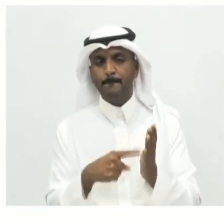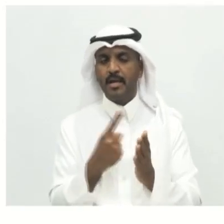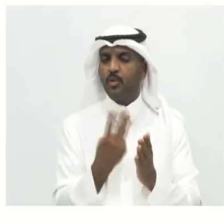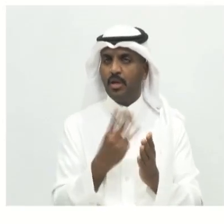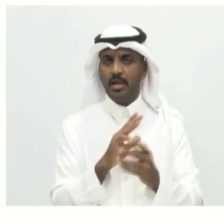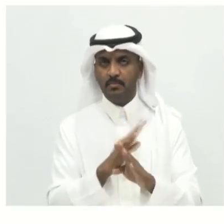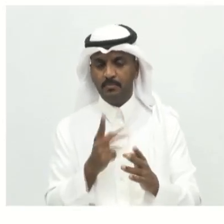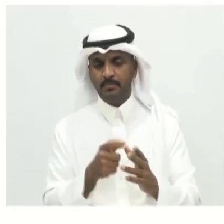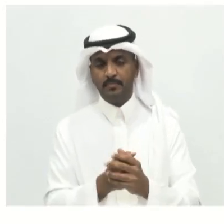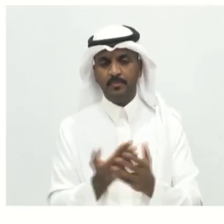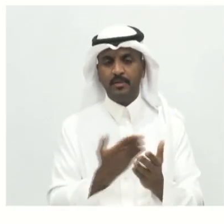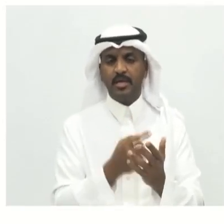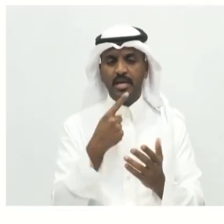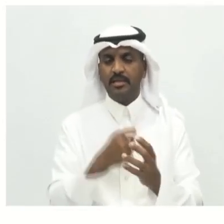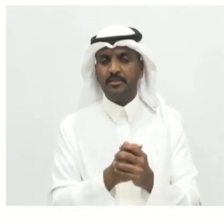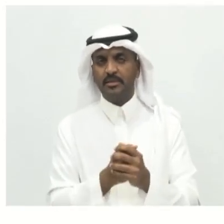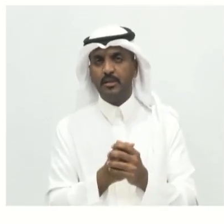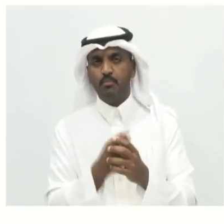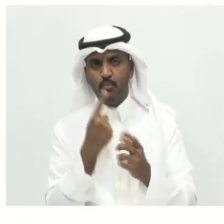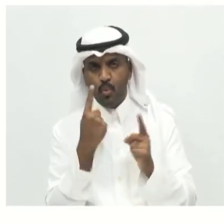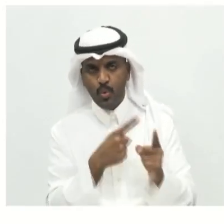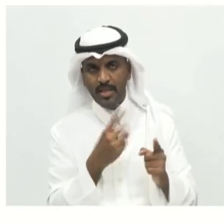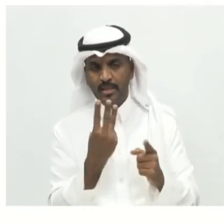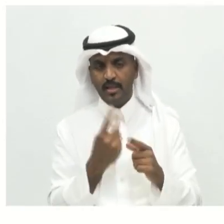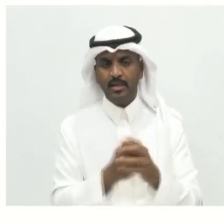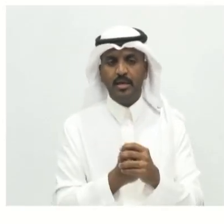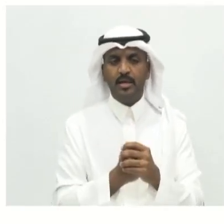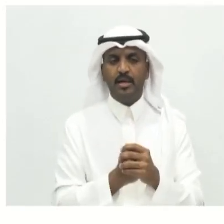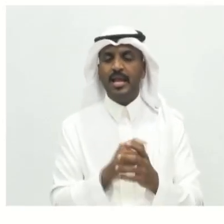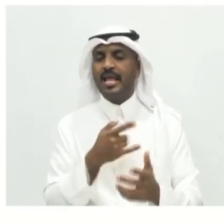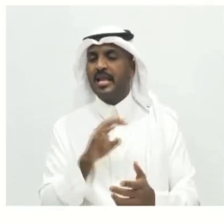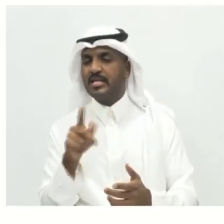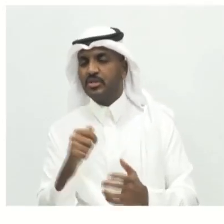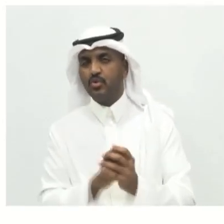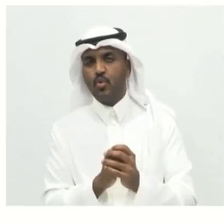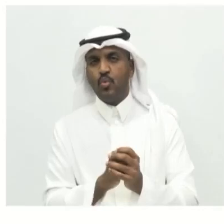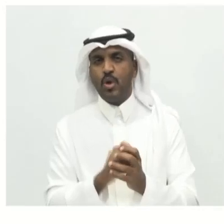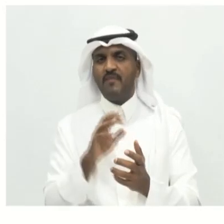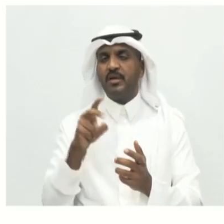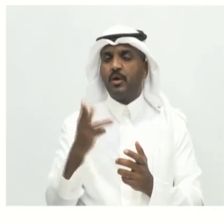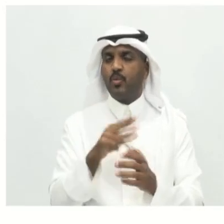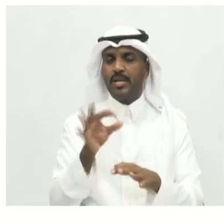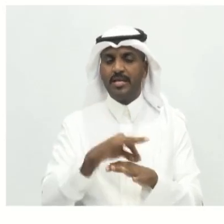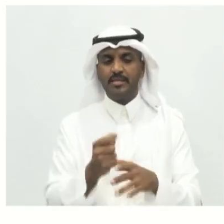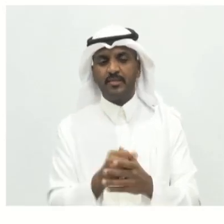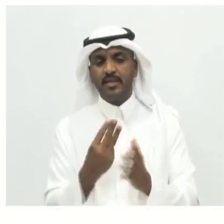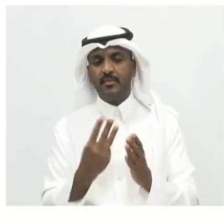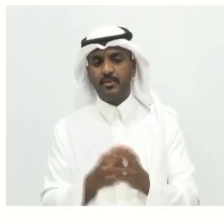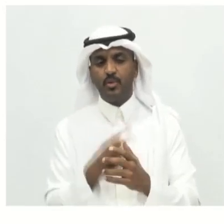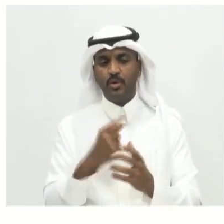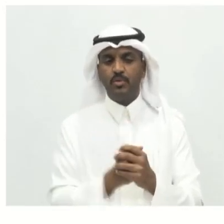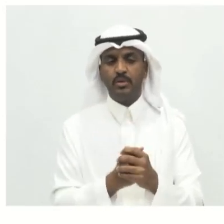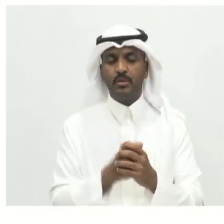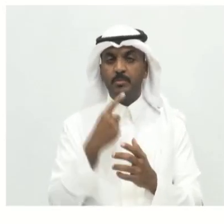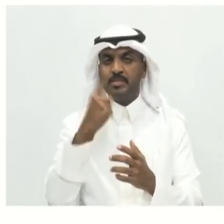ثلاث مرات وكذلك قراءه المعوذات الثلاثه الاخلاص والفلق والناس مره او ثلاث مرات وقول